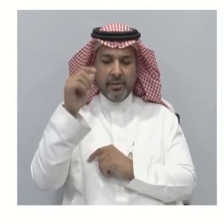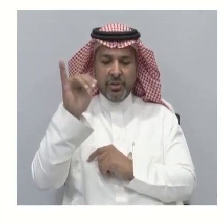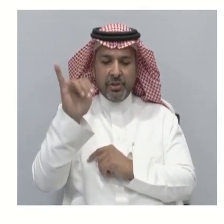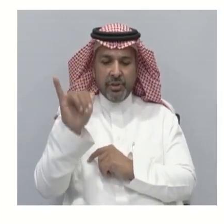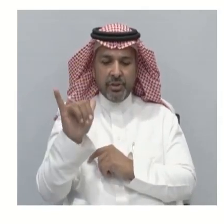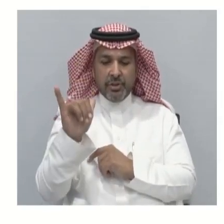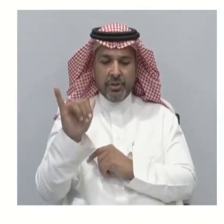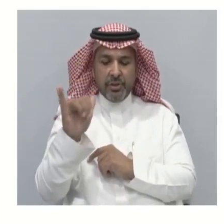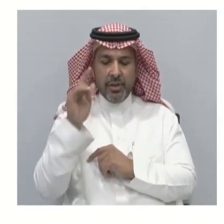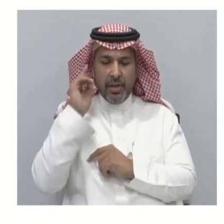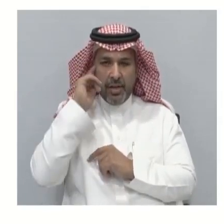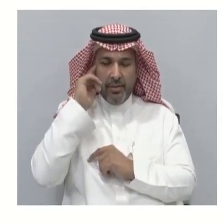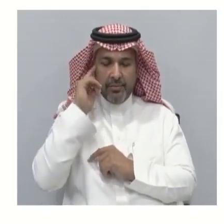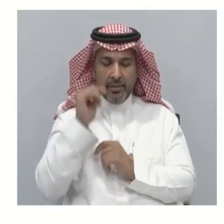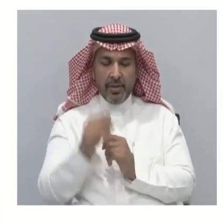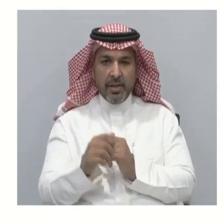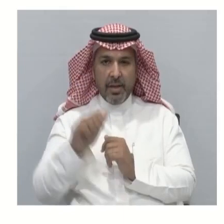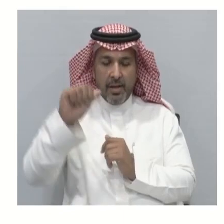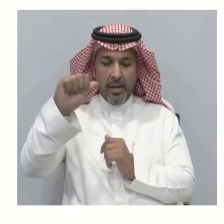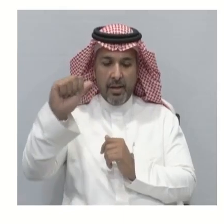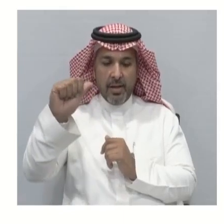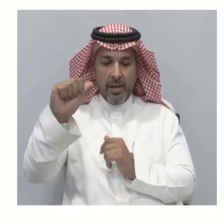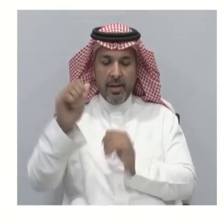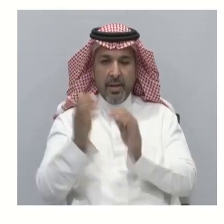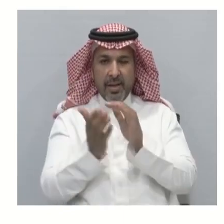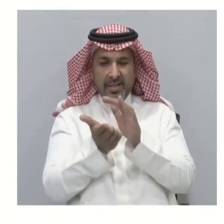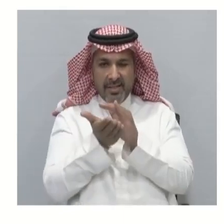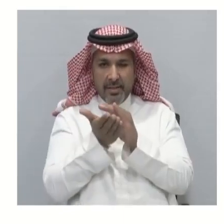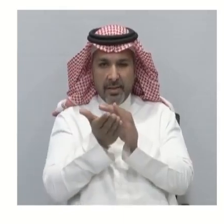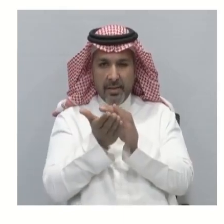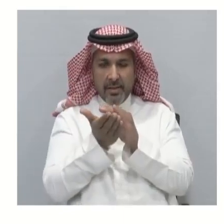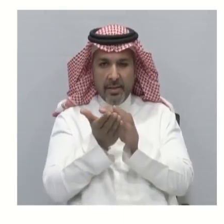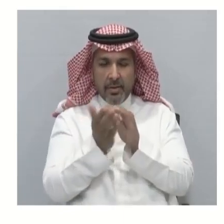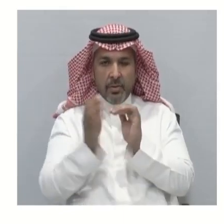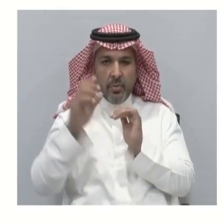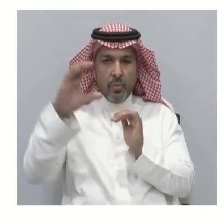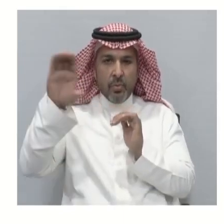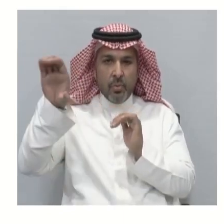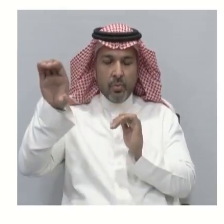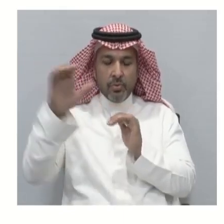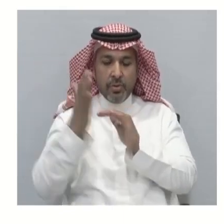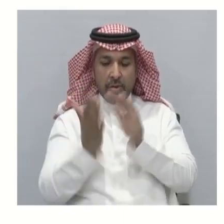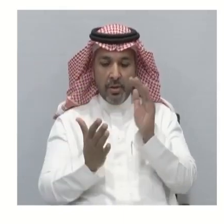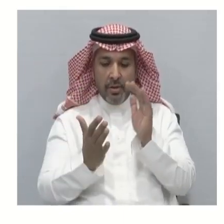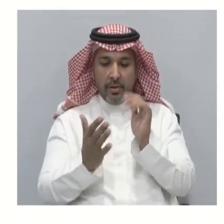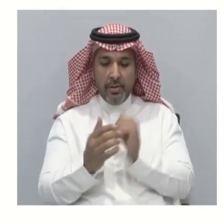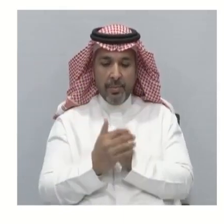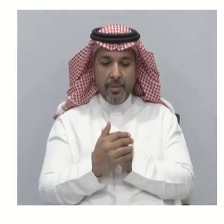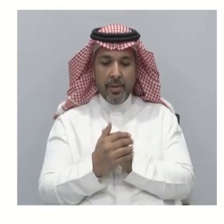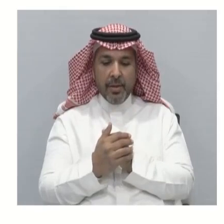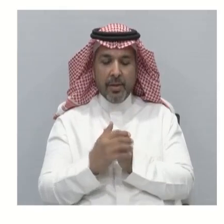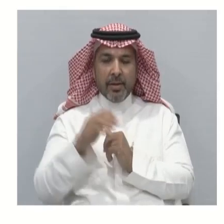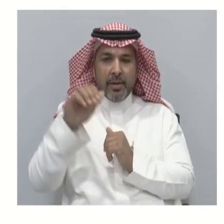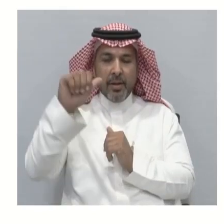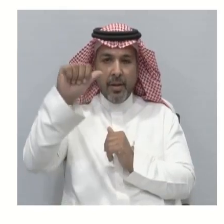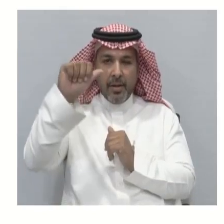اي اكبر من سي ونلاحظ تلاحظون عندي هنا ان الا a اكبر من ب اقل من بي والبي هذه اللي هي اكبر